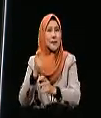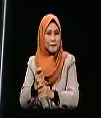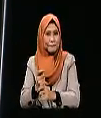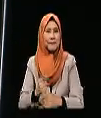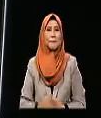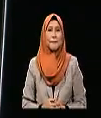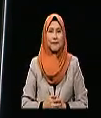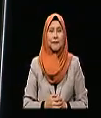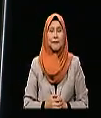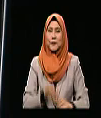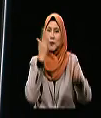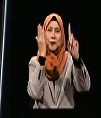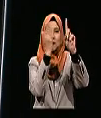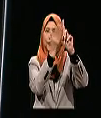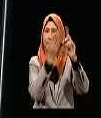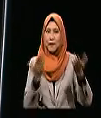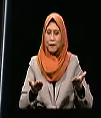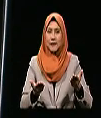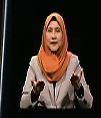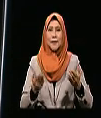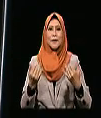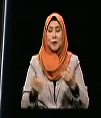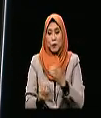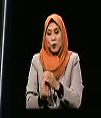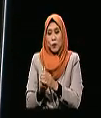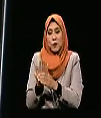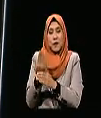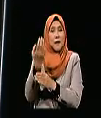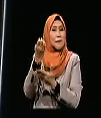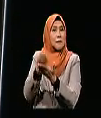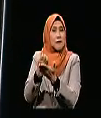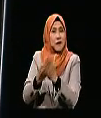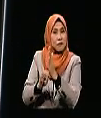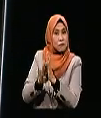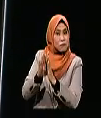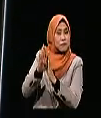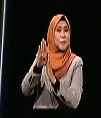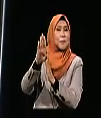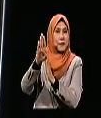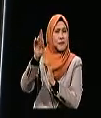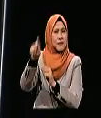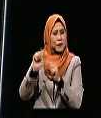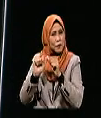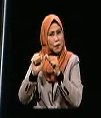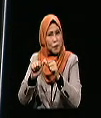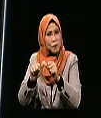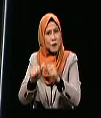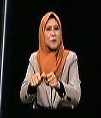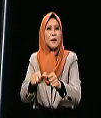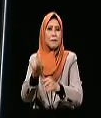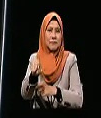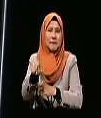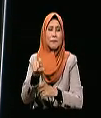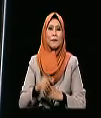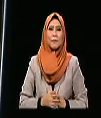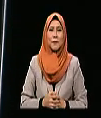Jadi matlamat kita ialah meletakkan bahawa pertumbuhan ekonomi di KL ini tidak boleh menurun. Dia mesti diteruskan. Jadi